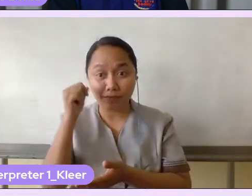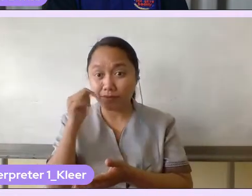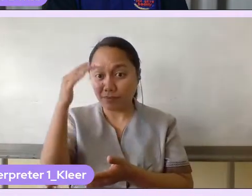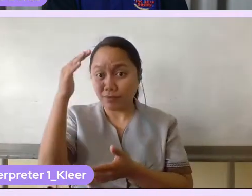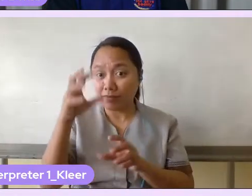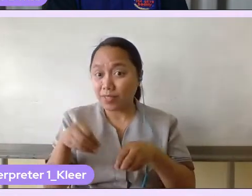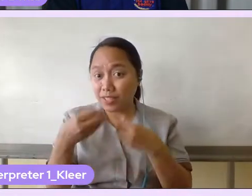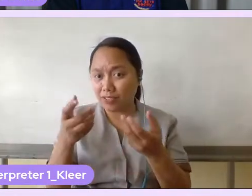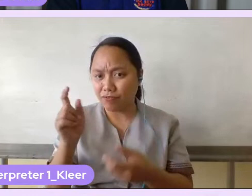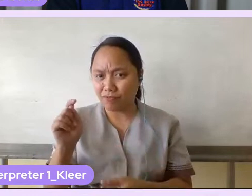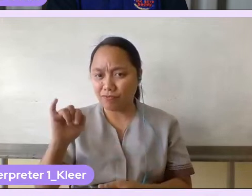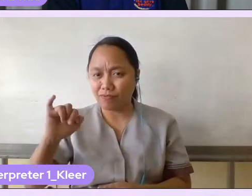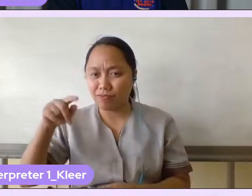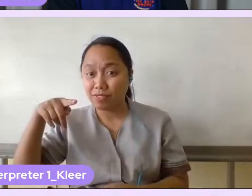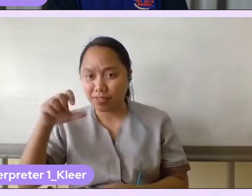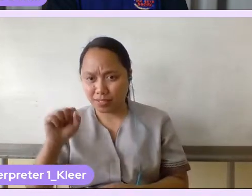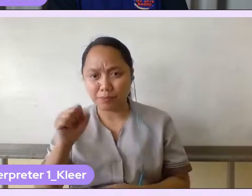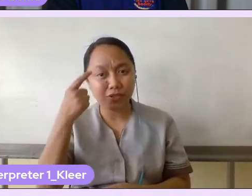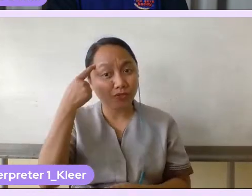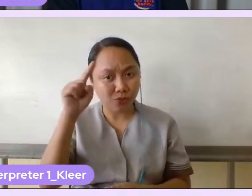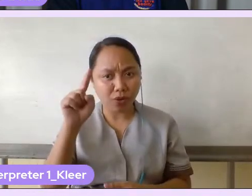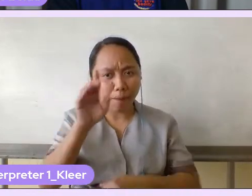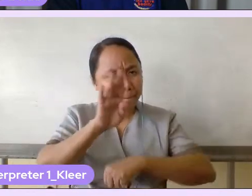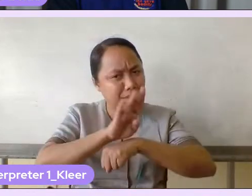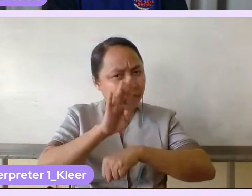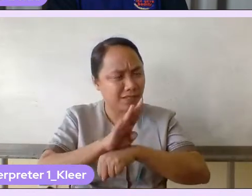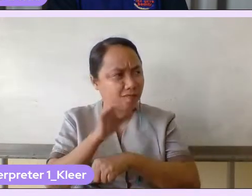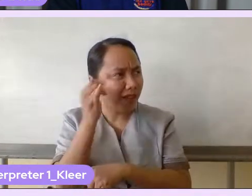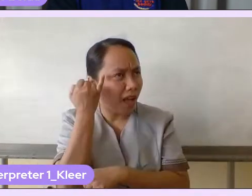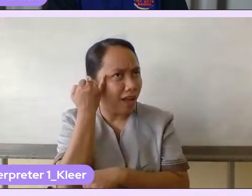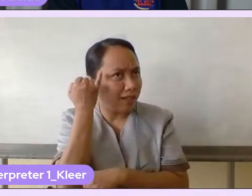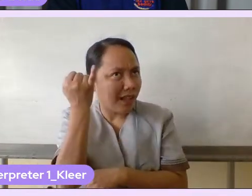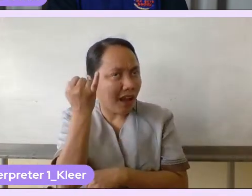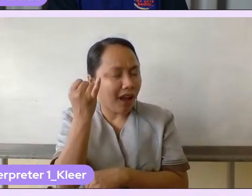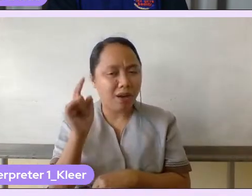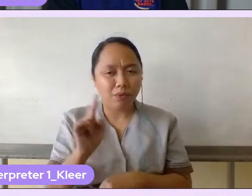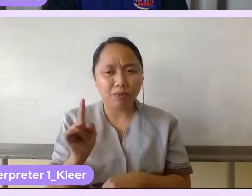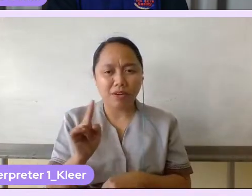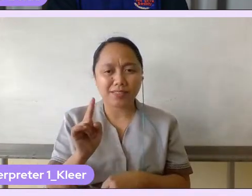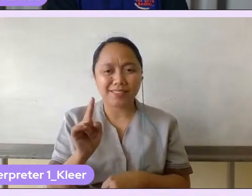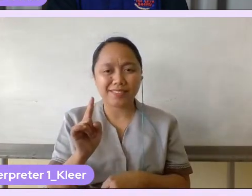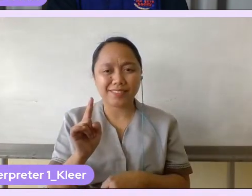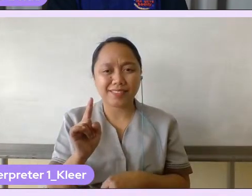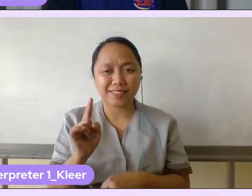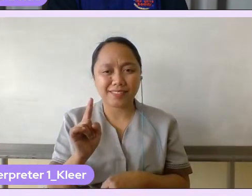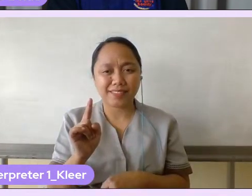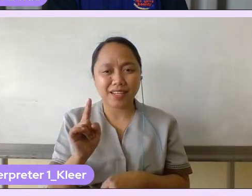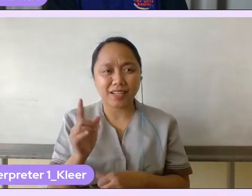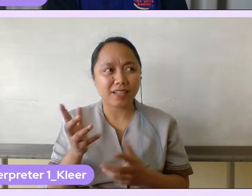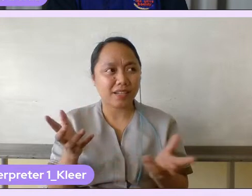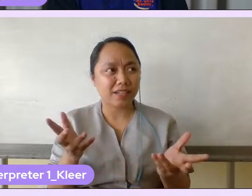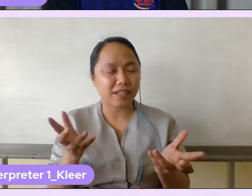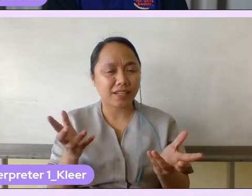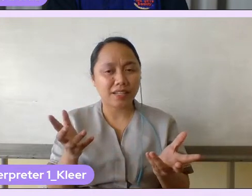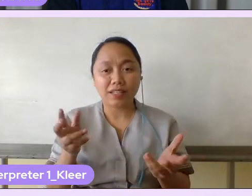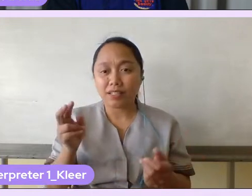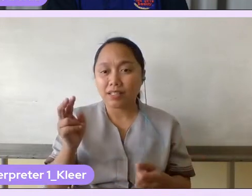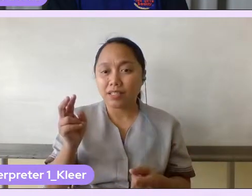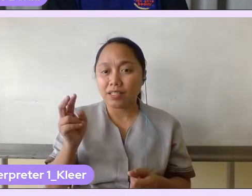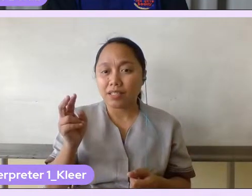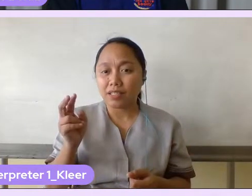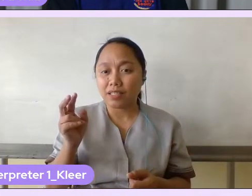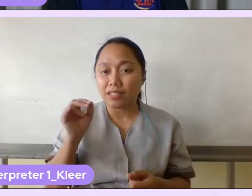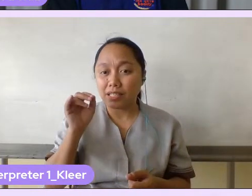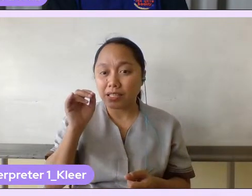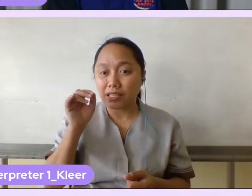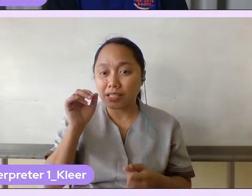talagang maganda yung business plan nila, di ba? Yung business model nila na kikita talaga, right? And, you know, pag nakakapag-deliver ka